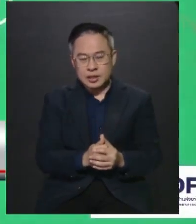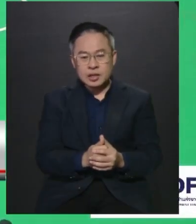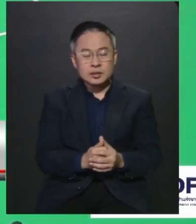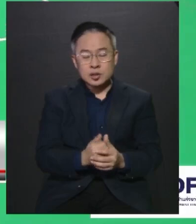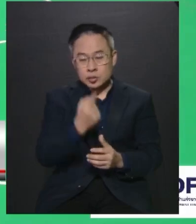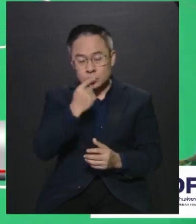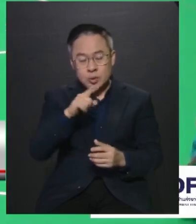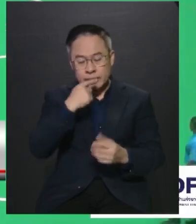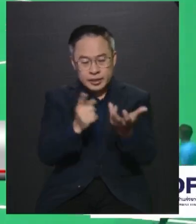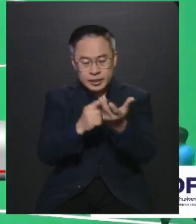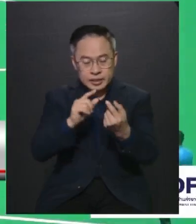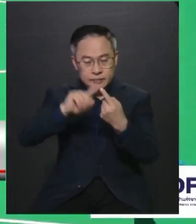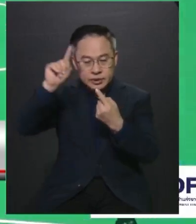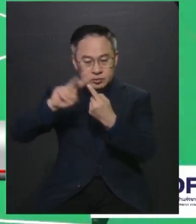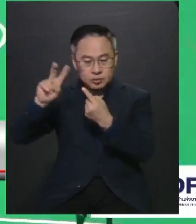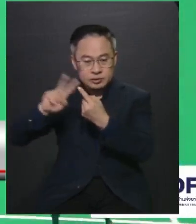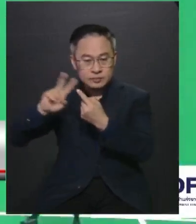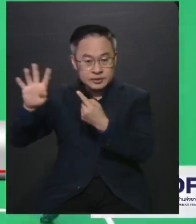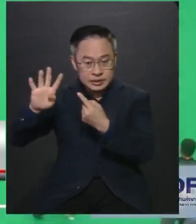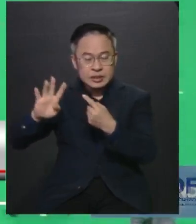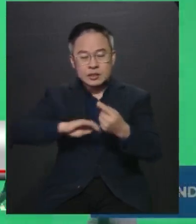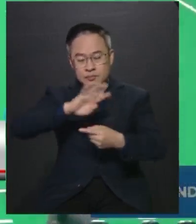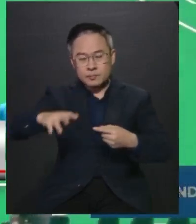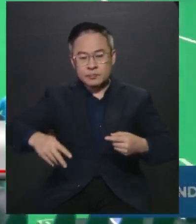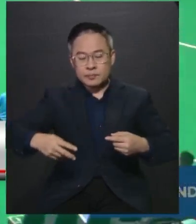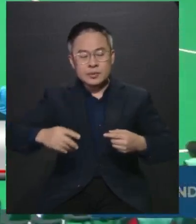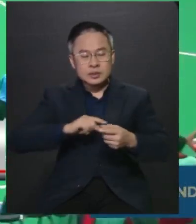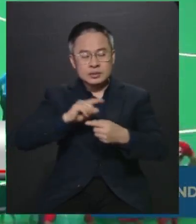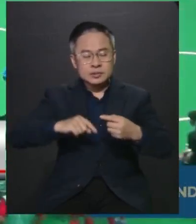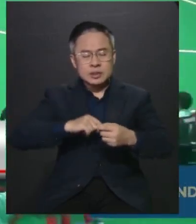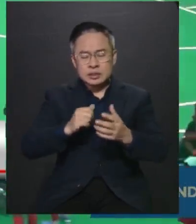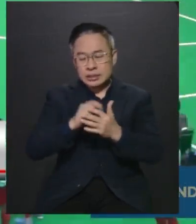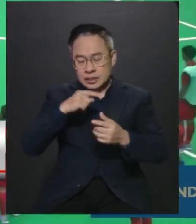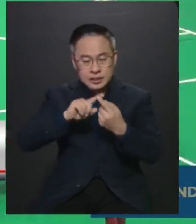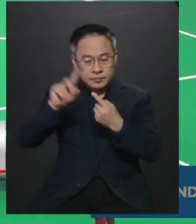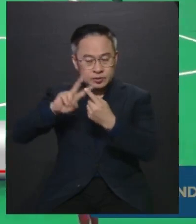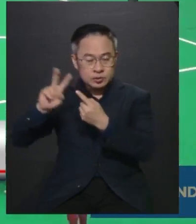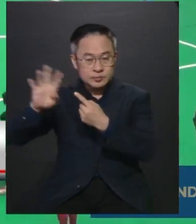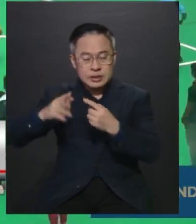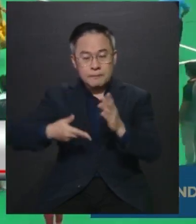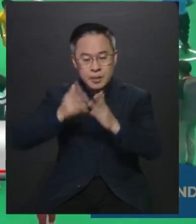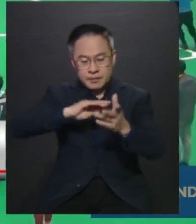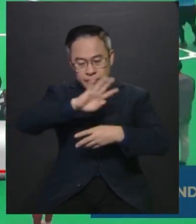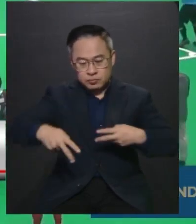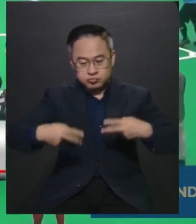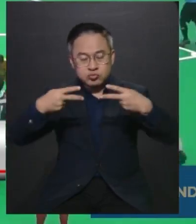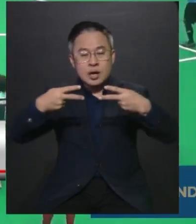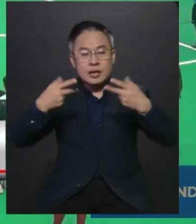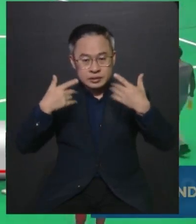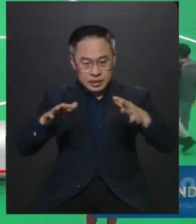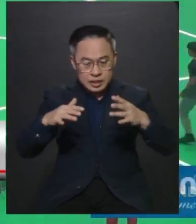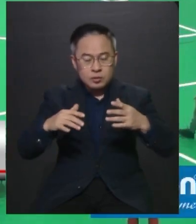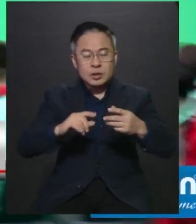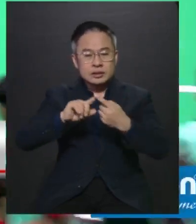ดีที่สุดเข้าไปเล่นในรอบ final4ฟโดยผู้ชนะในรอบ final4ฟนะครับก็จะเข้าไปตัดสินแชมป์พร้อมกับเสิเป็น 2